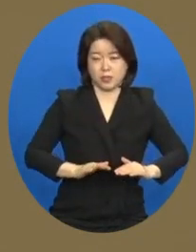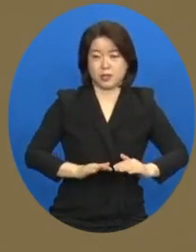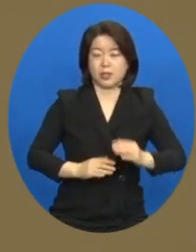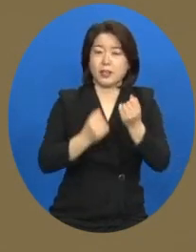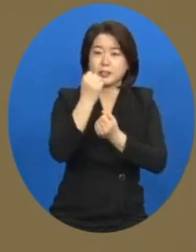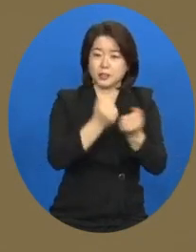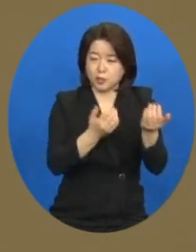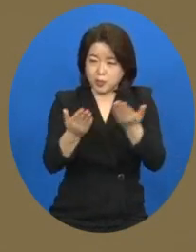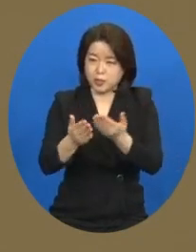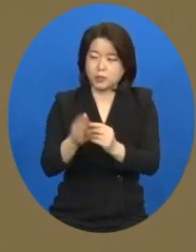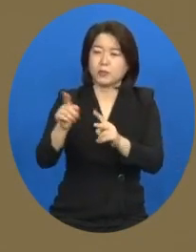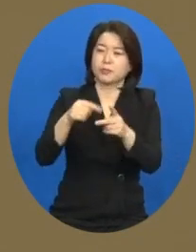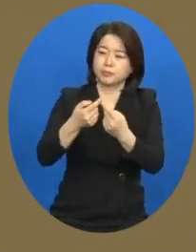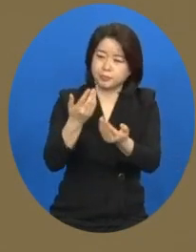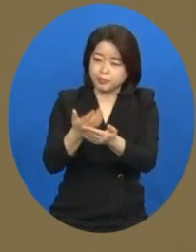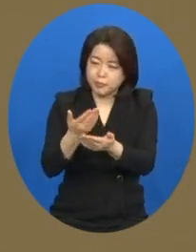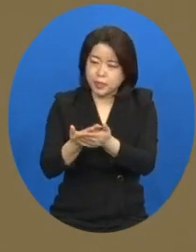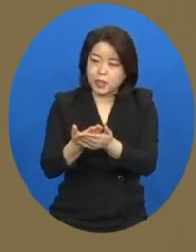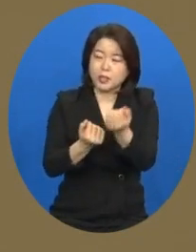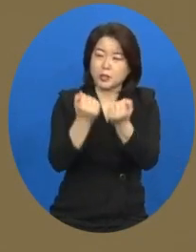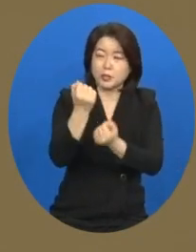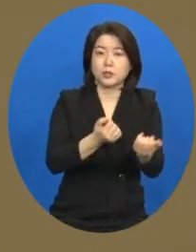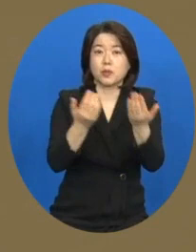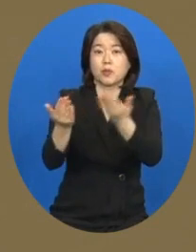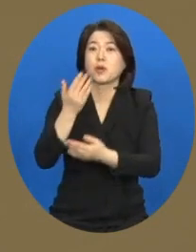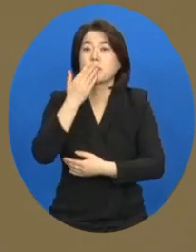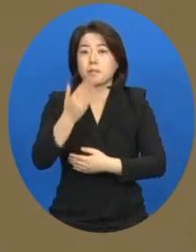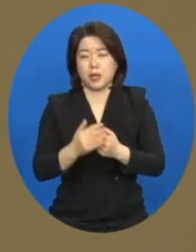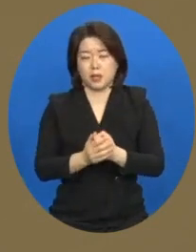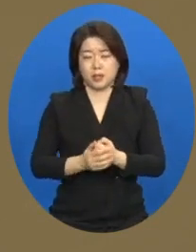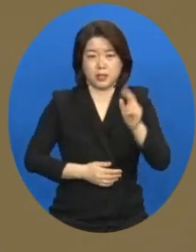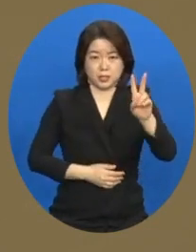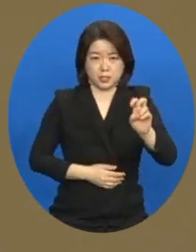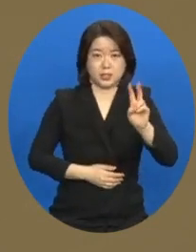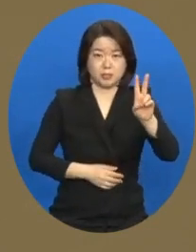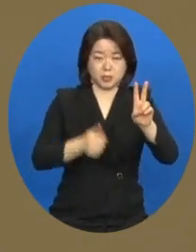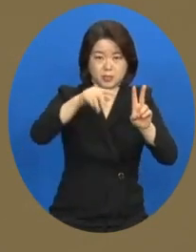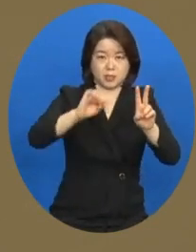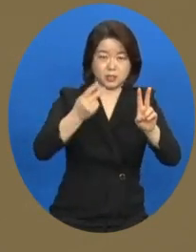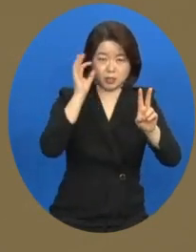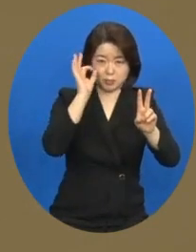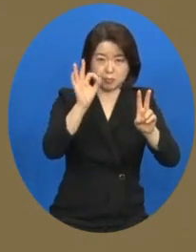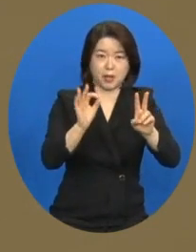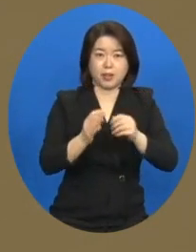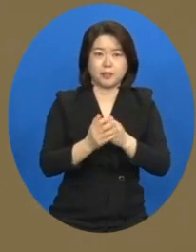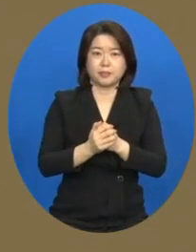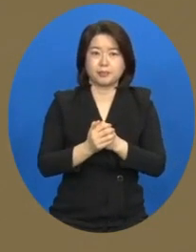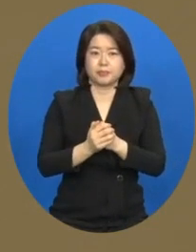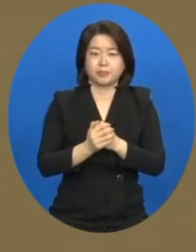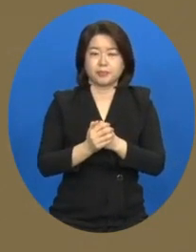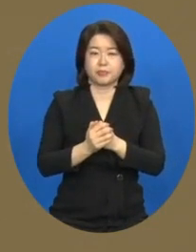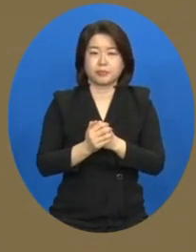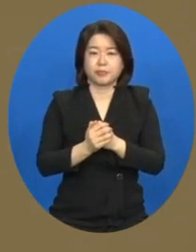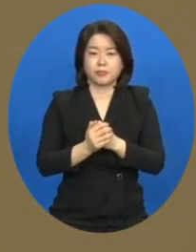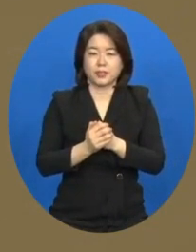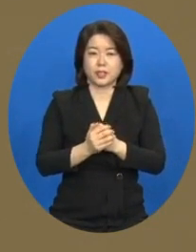설명하고 이해를 구하고 할 수 있었던 거예요. 22절을 봅시다. 요단 동쪽 지파